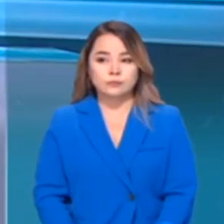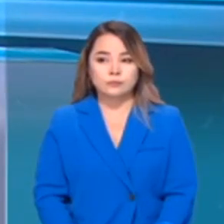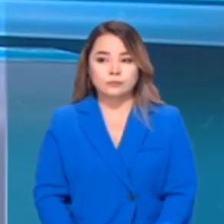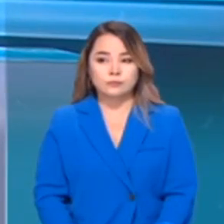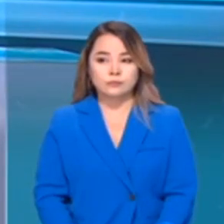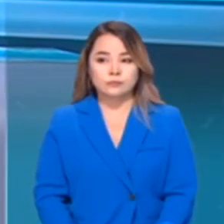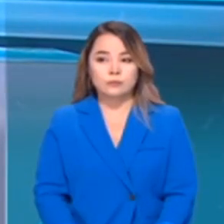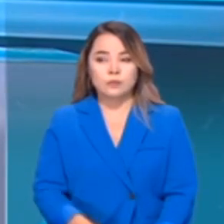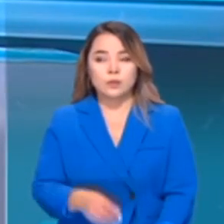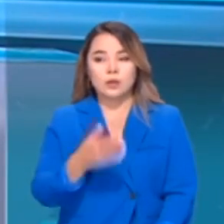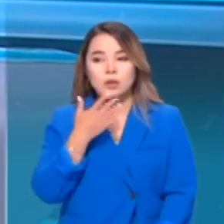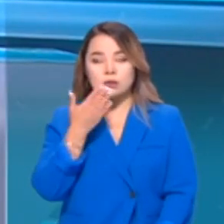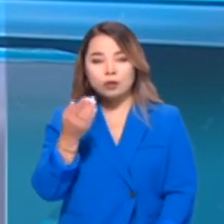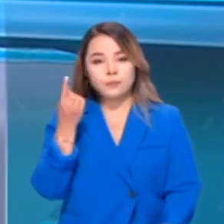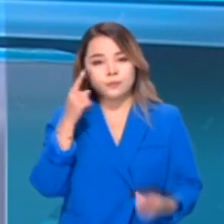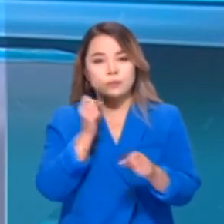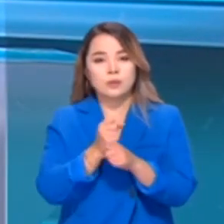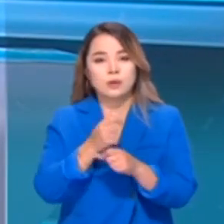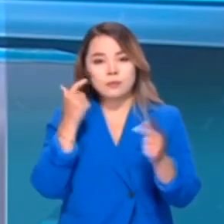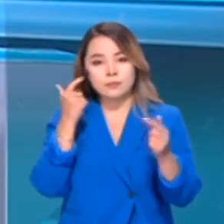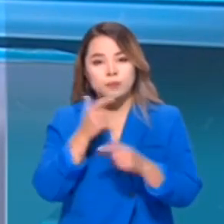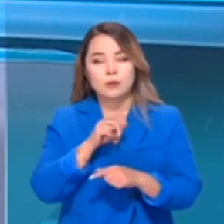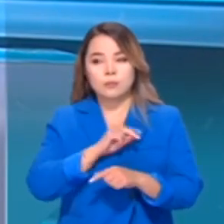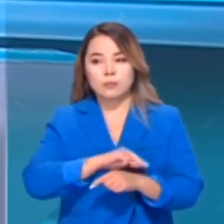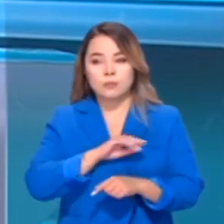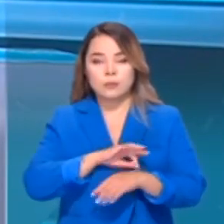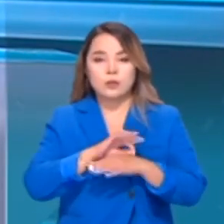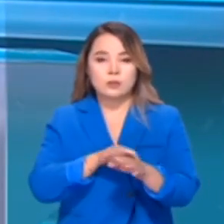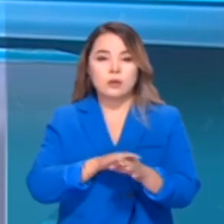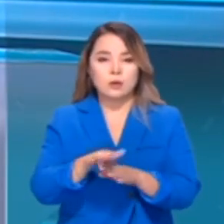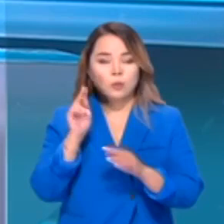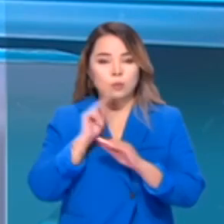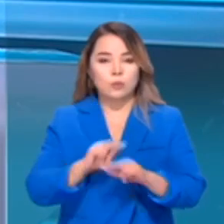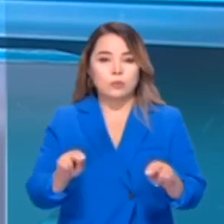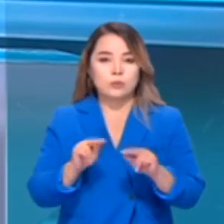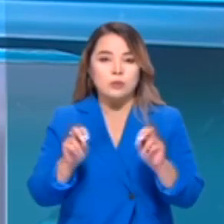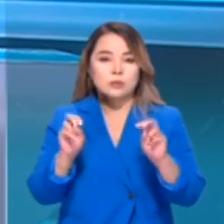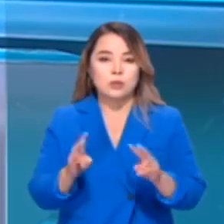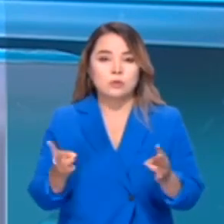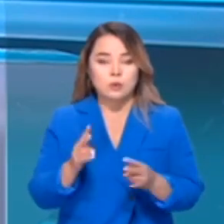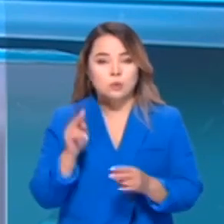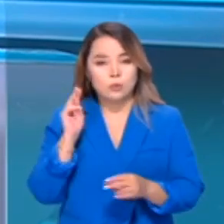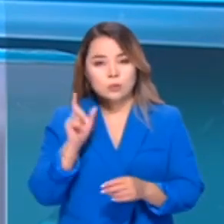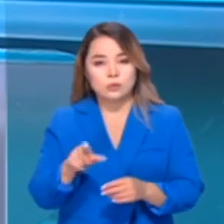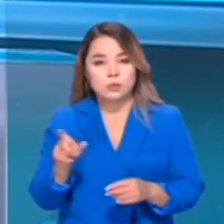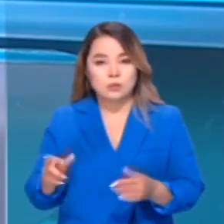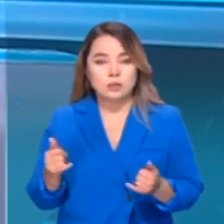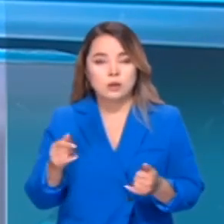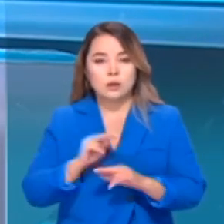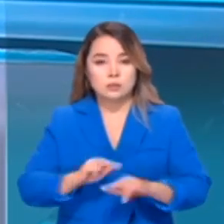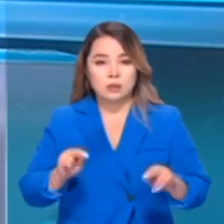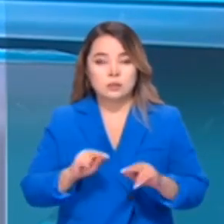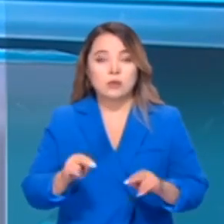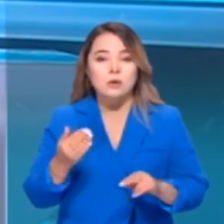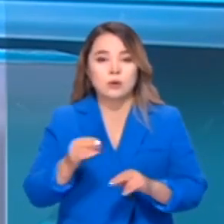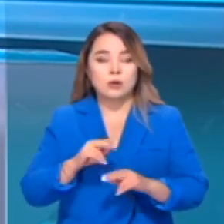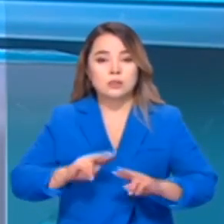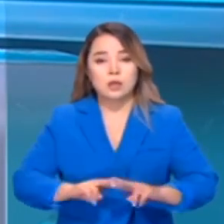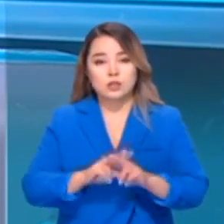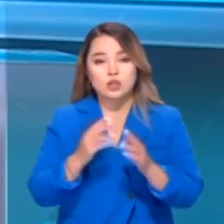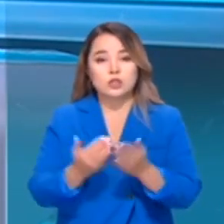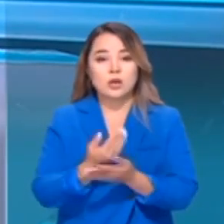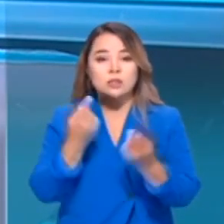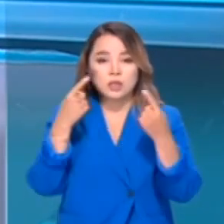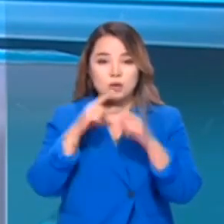Илге оралсақ, жасанды интеллектті сауатты пайдалануды оқушыларға үйрету керек. Астаналық мұғалім жаңа технологияларды дұрыс